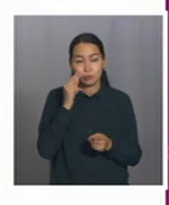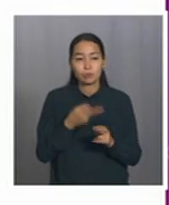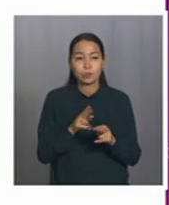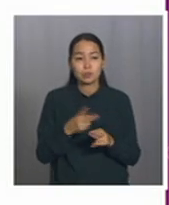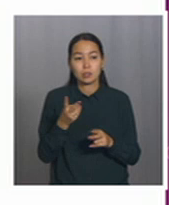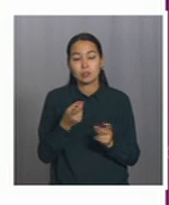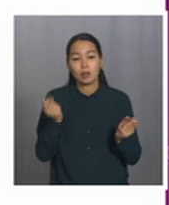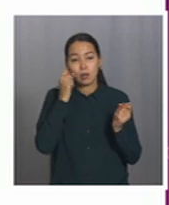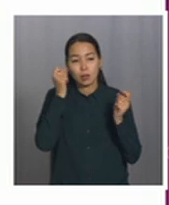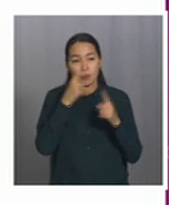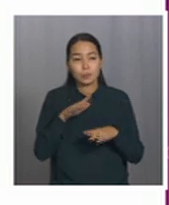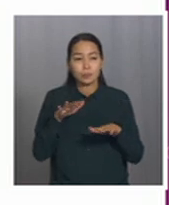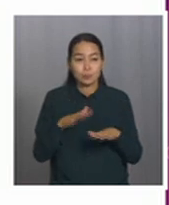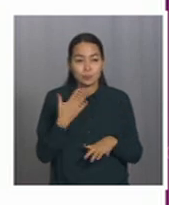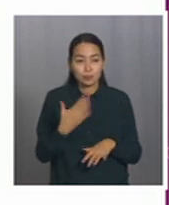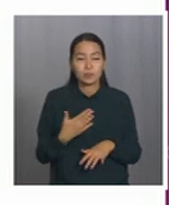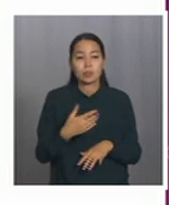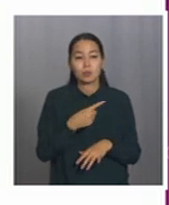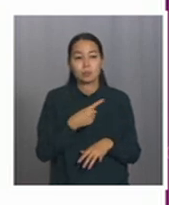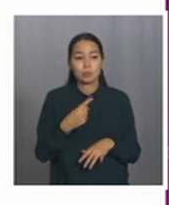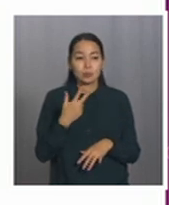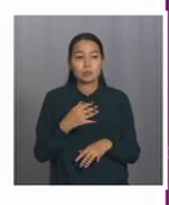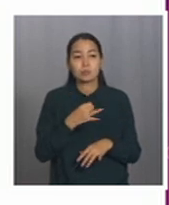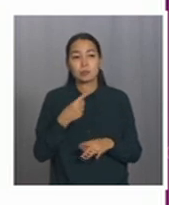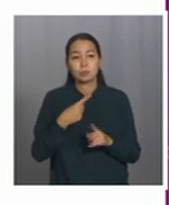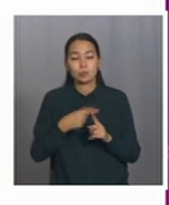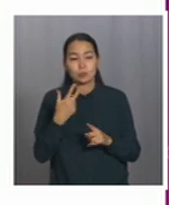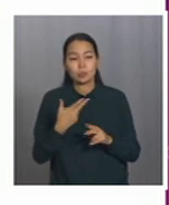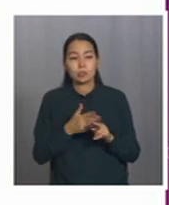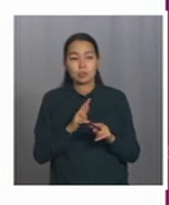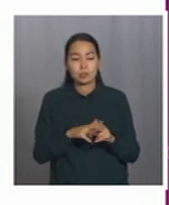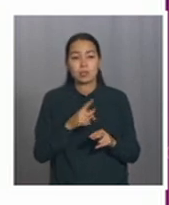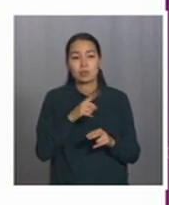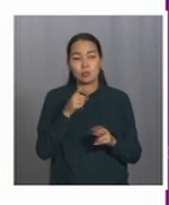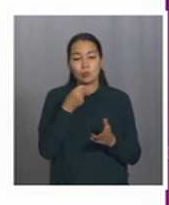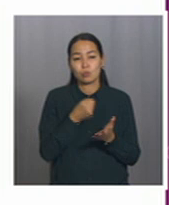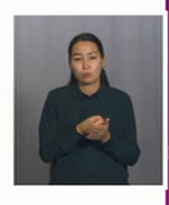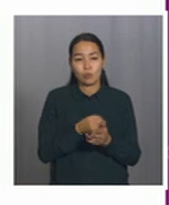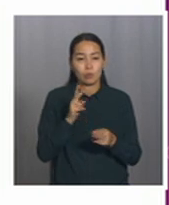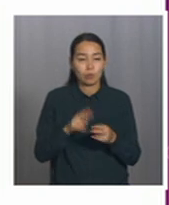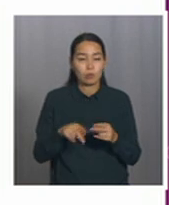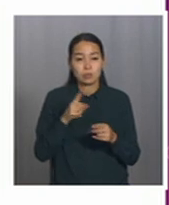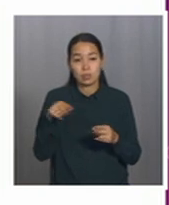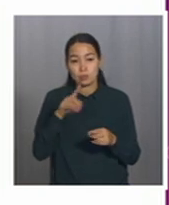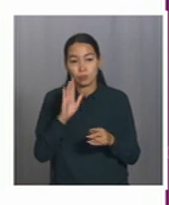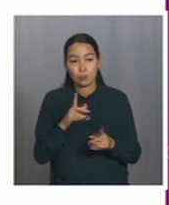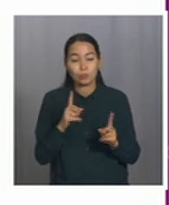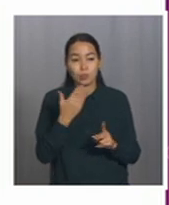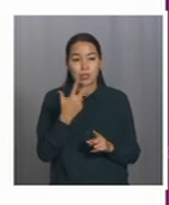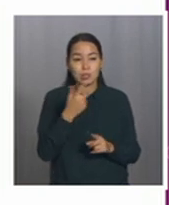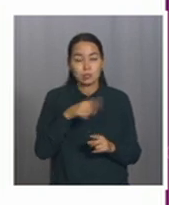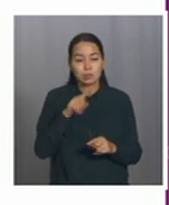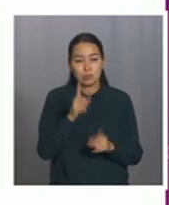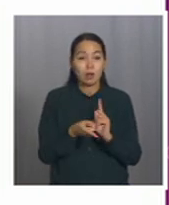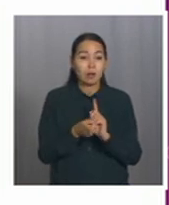облысы минус шексіздіктен плюс шексіздікке дейін болады, және мәндер жиынында минус шексіздіктен плюс шексіздікке дейін болады. Себебі 3-ші түбір астында бізде теріс сан шығуы әбден